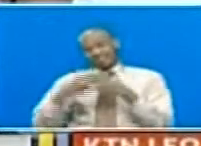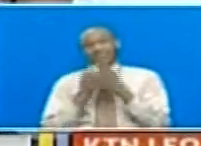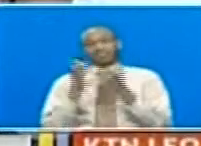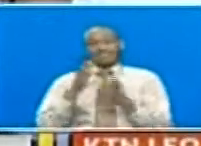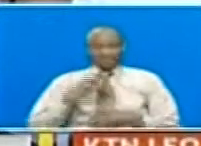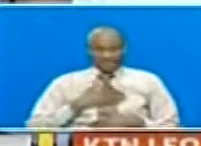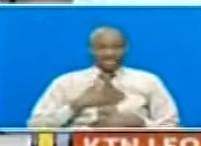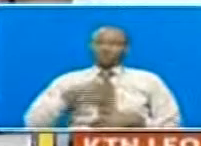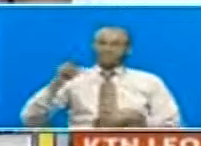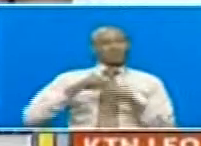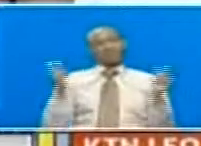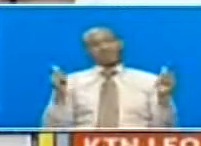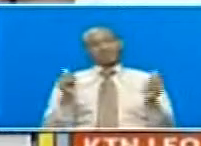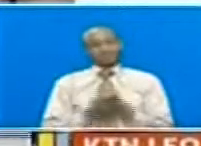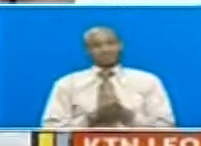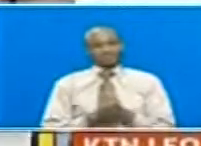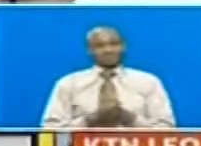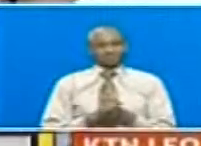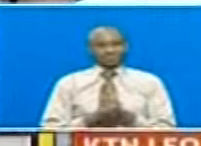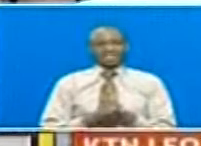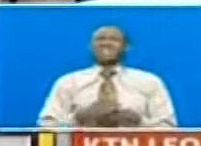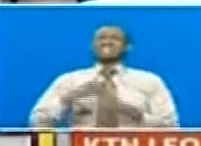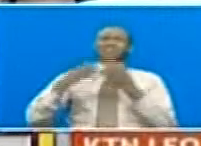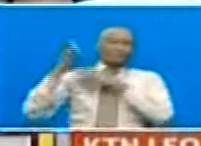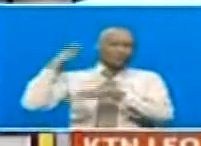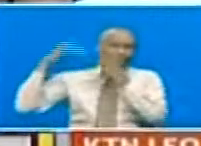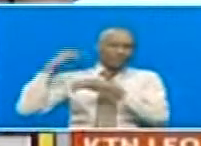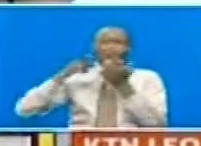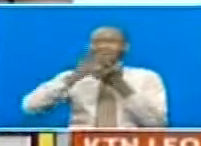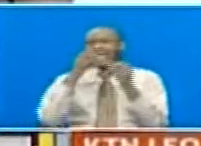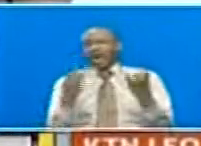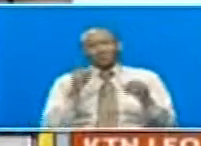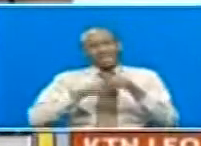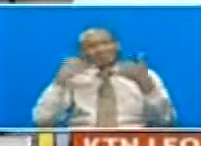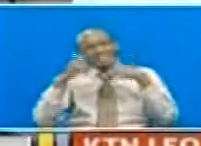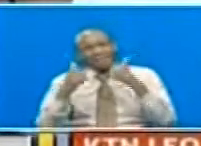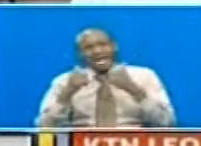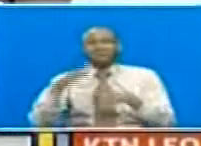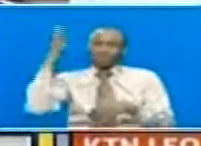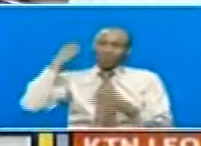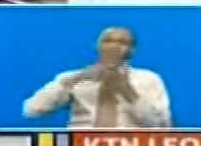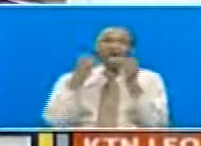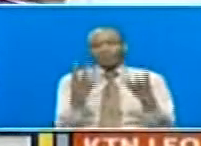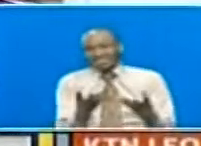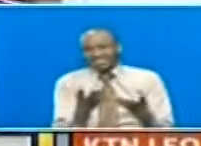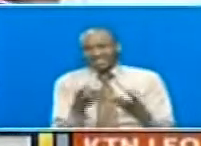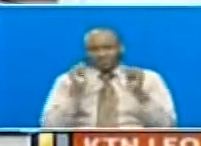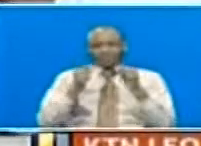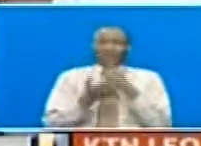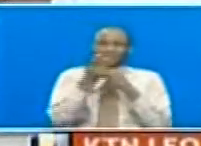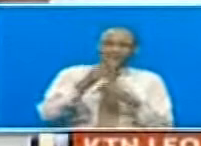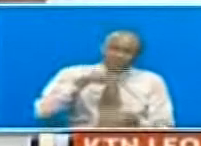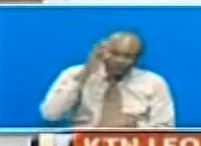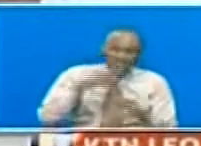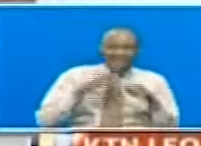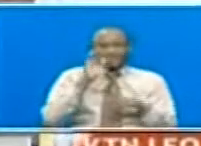Umeweza kujisimamia mwenyewe. Kujisimamia mwenyewe. Je, malipo enzi zenu na sasa, malipo yalikuwa vipi? Bila mkao mkilipo pale kitambo, ilikuwa naweza kuwasaidia katika